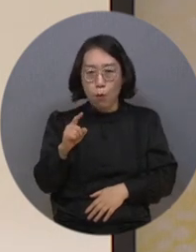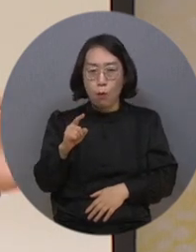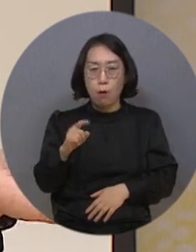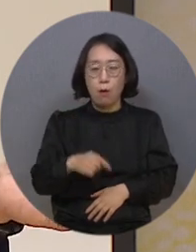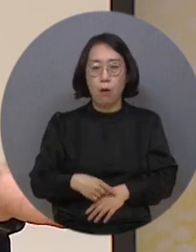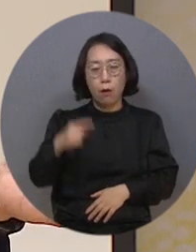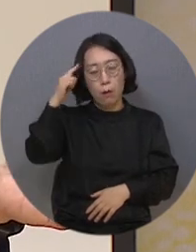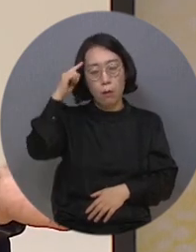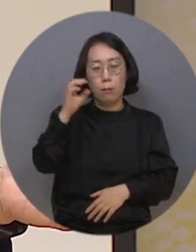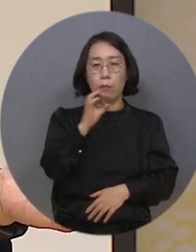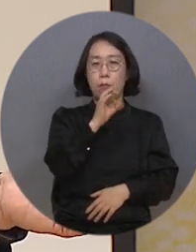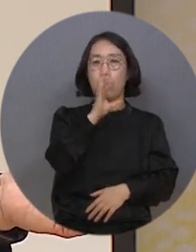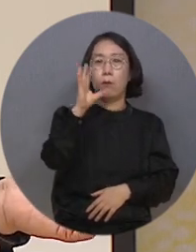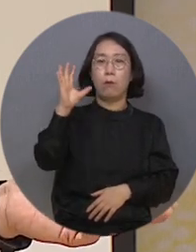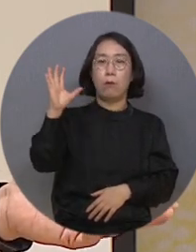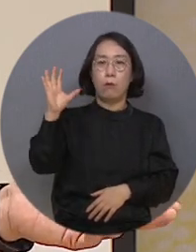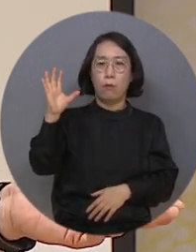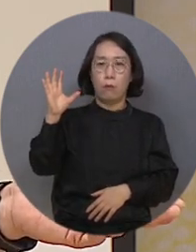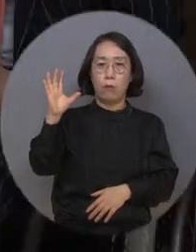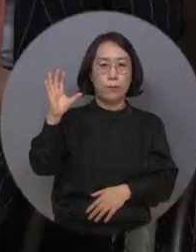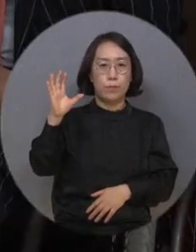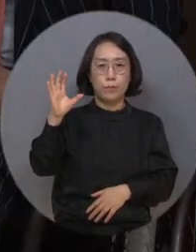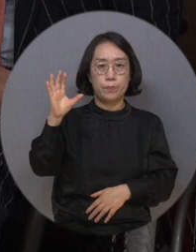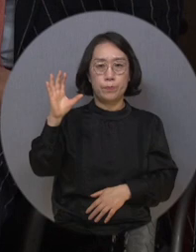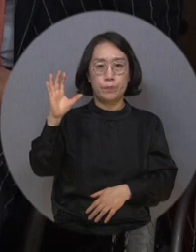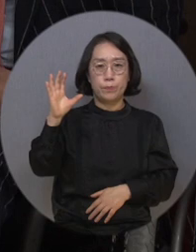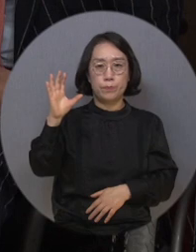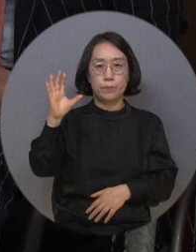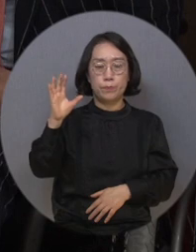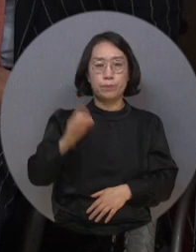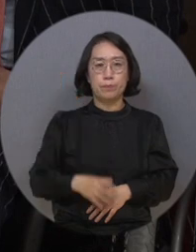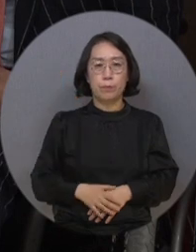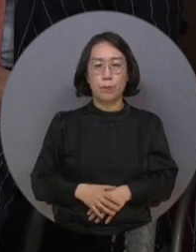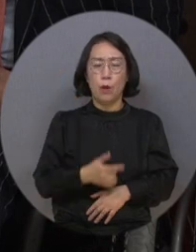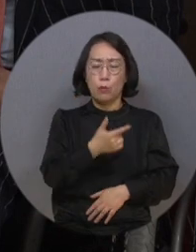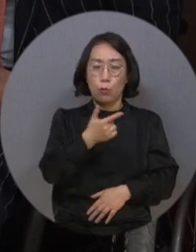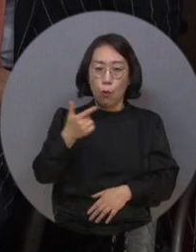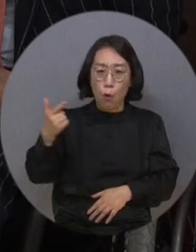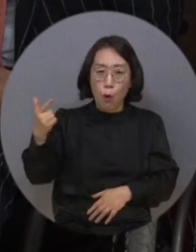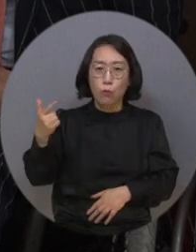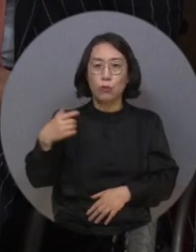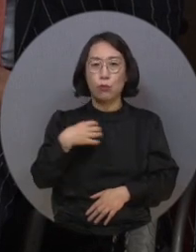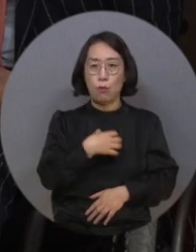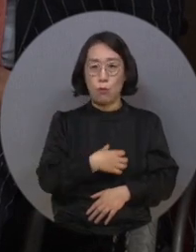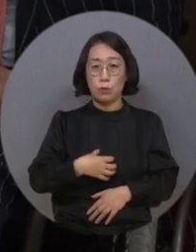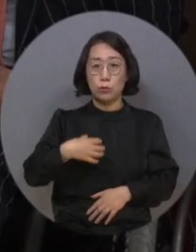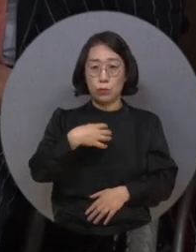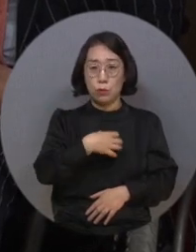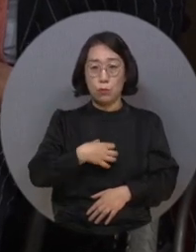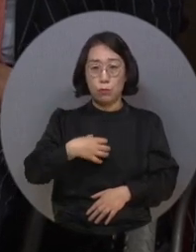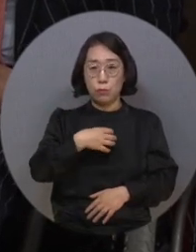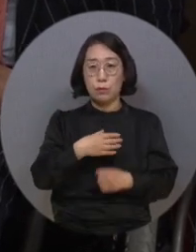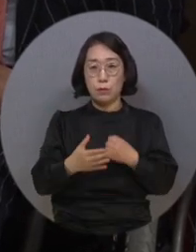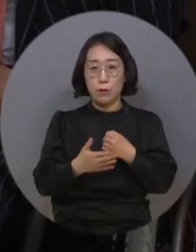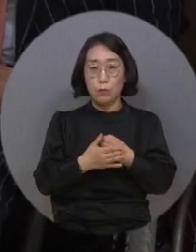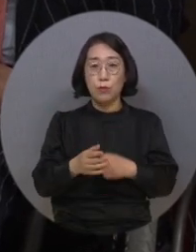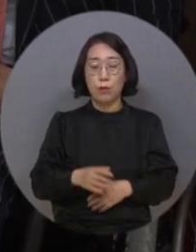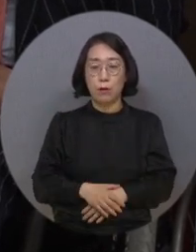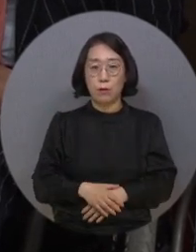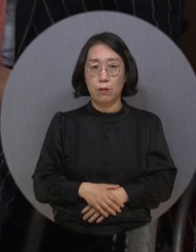이렇게 멍하게 있는 거 아시죠? 하, 너무너무 어려운 일을 겪으면은